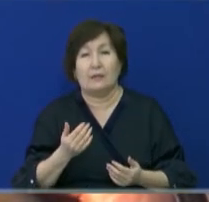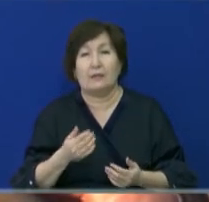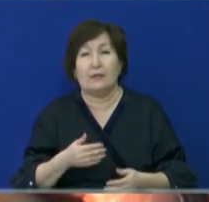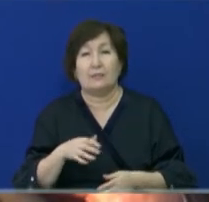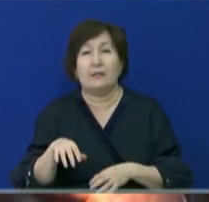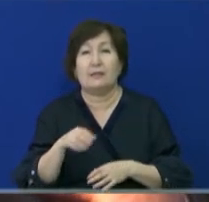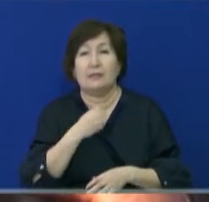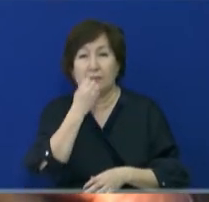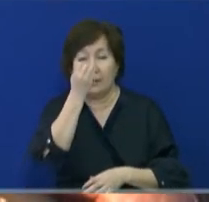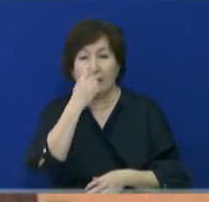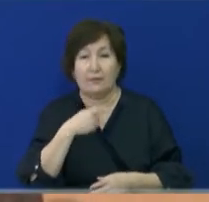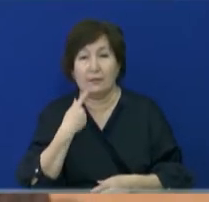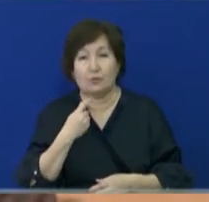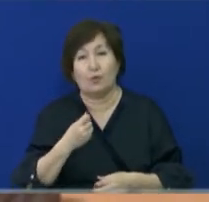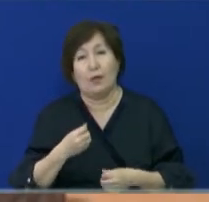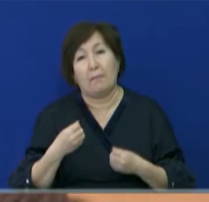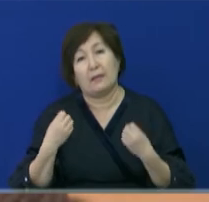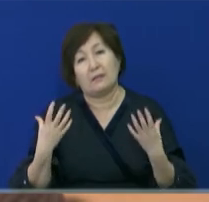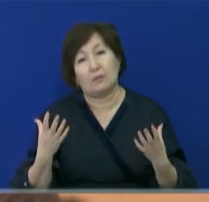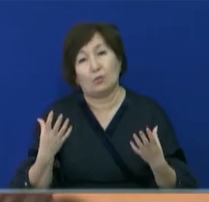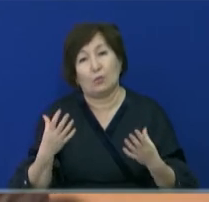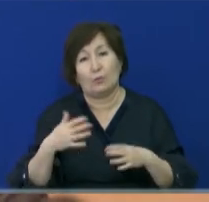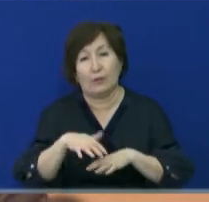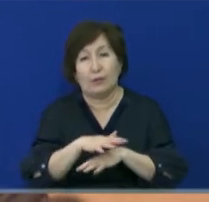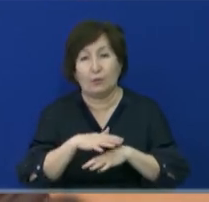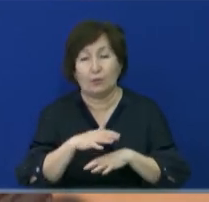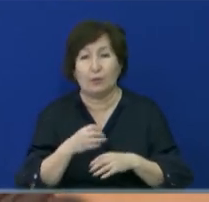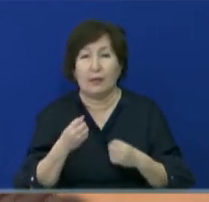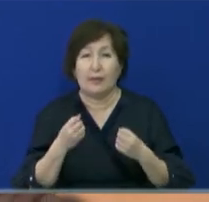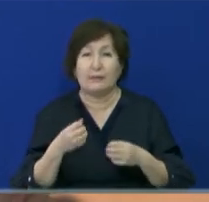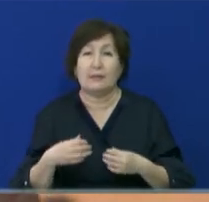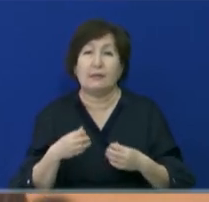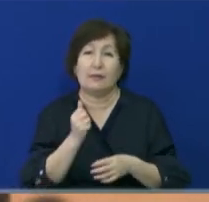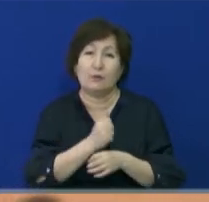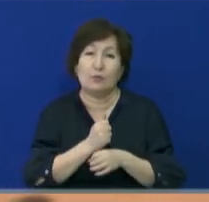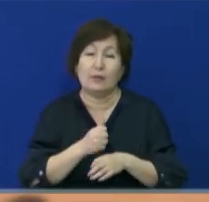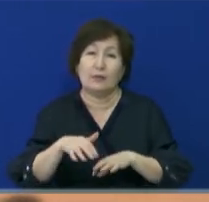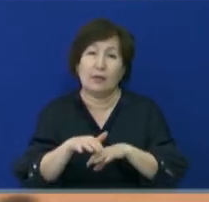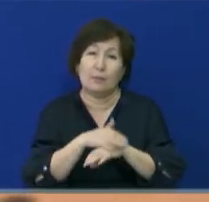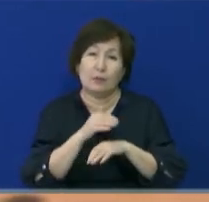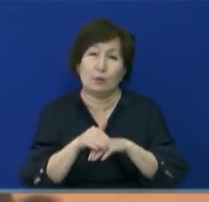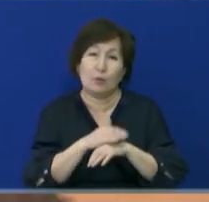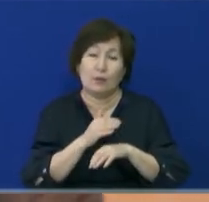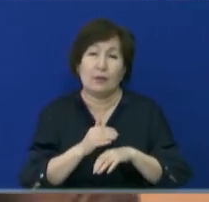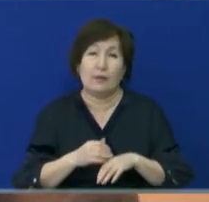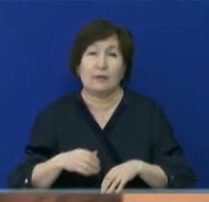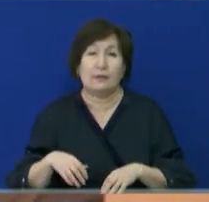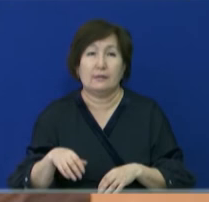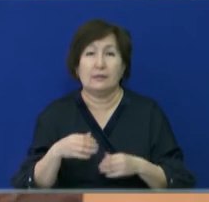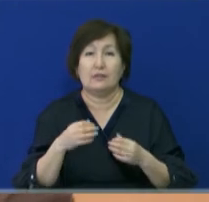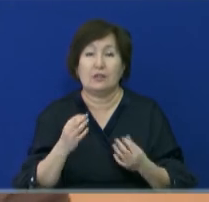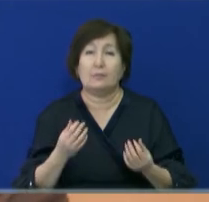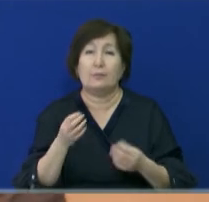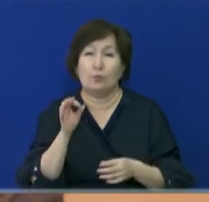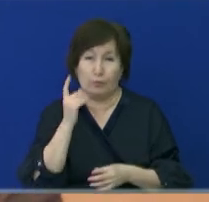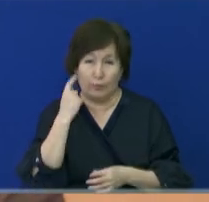жасағандарға үлкен алғысымды білдіремін. Вообще хорошо, правильно. Негізі жақсы болды. Біздің көшеге жарық орнату өте дұрыс шешім.